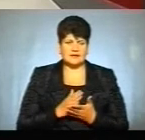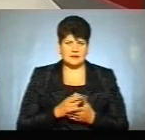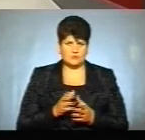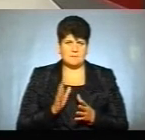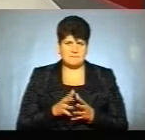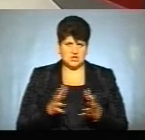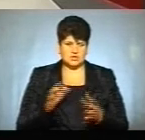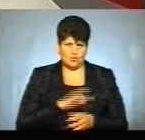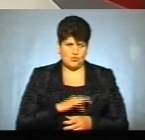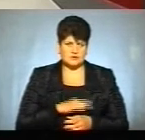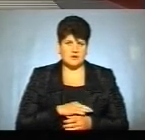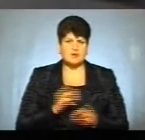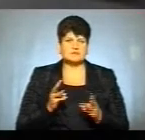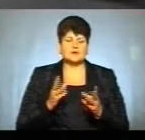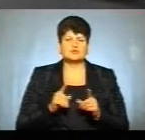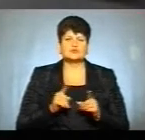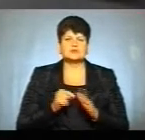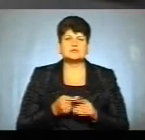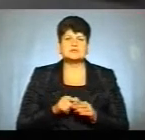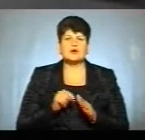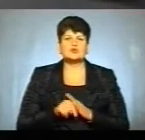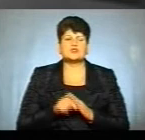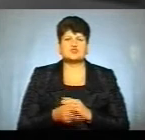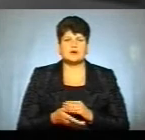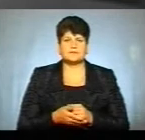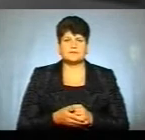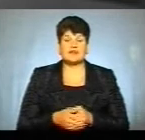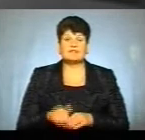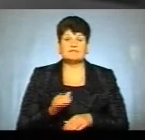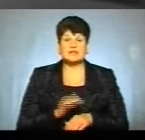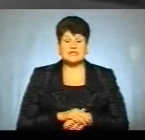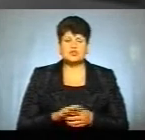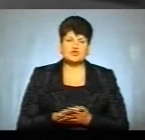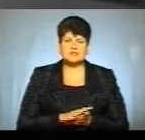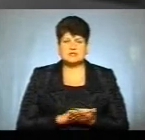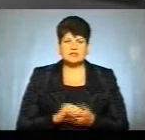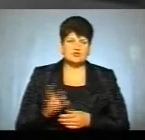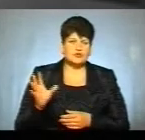користі. Якщо коли говорити, спалювати, що означає це для ґрунтів? Фактично знищуються всі